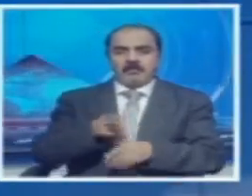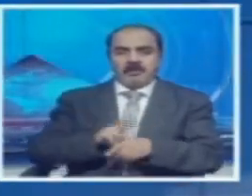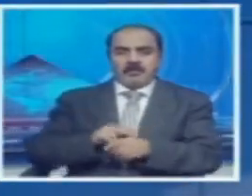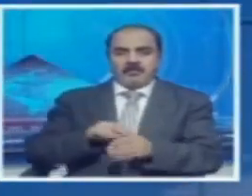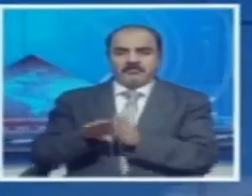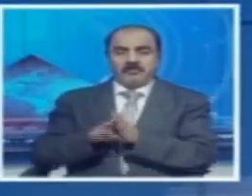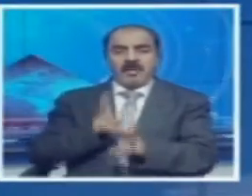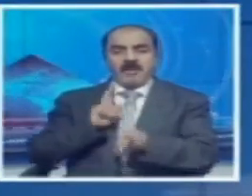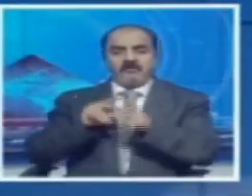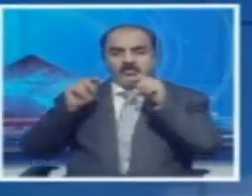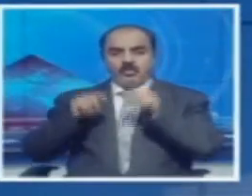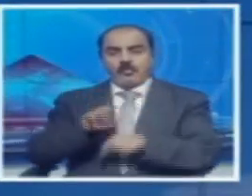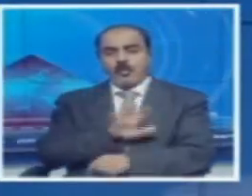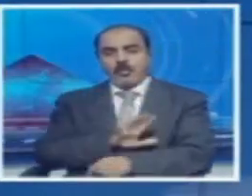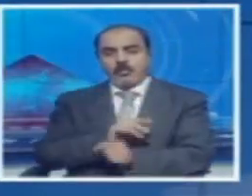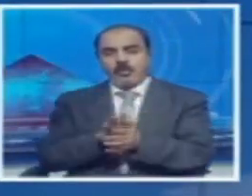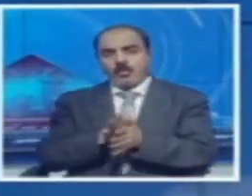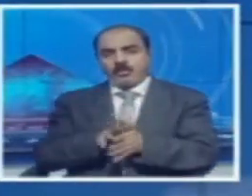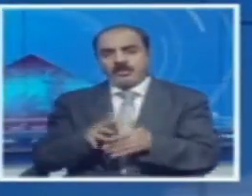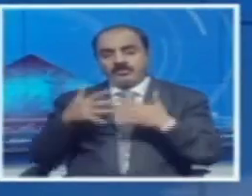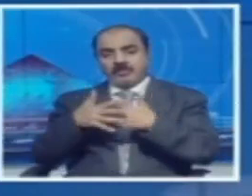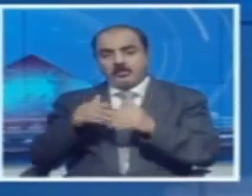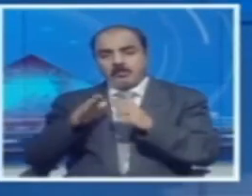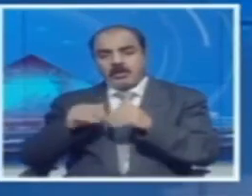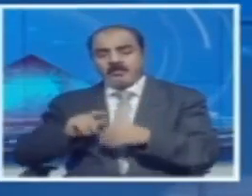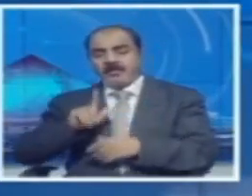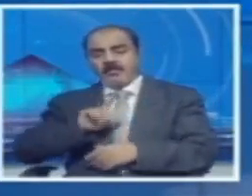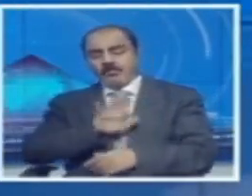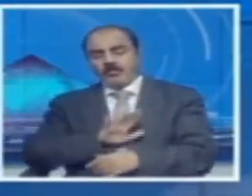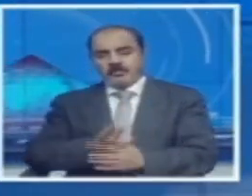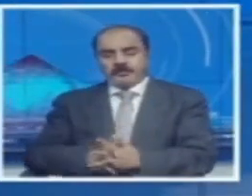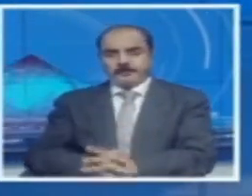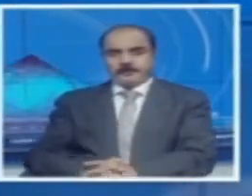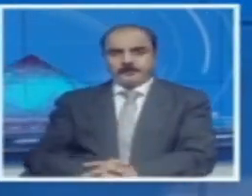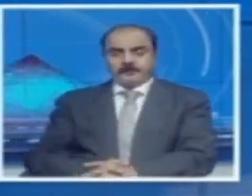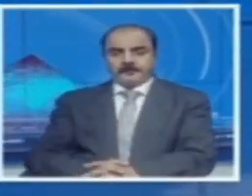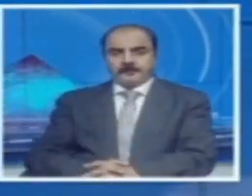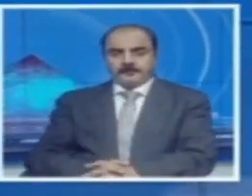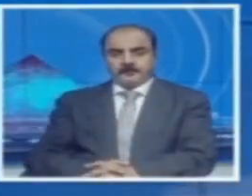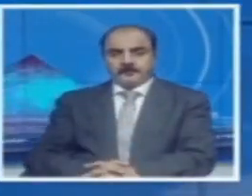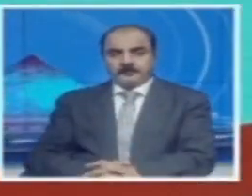في إطار الاحتفال بيوم أوروبا وتوسيع الشراكة بين مصر والاتحاد الأوروبي.